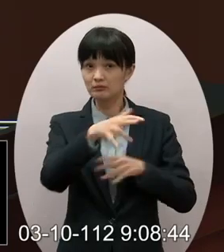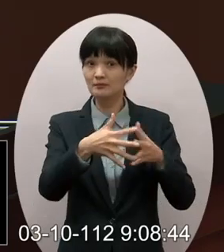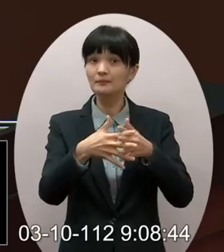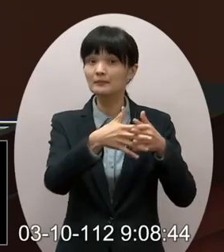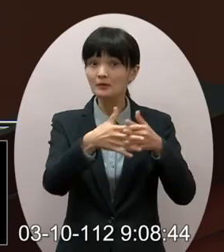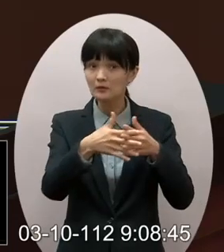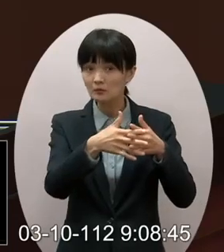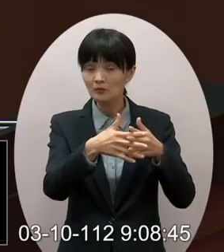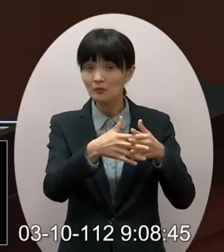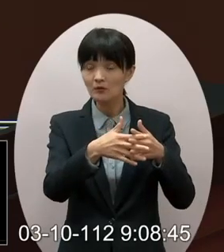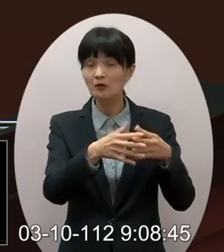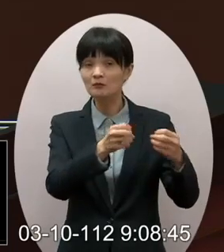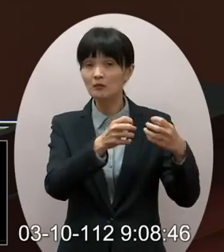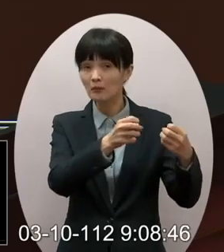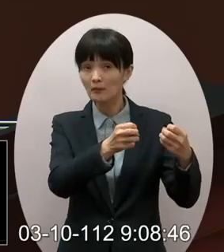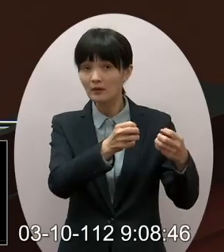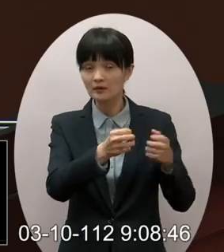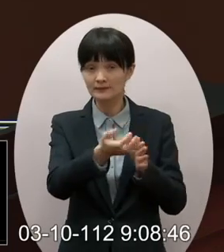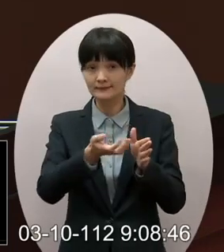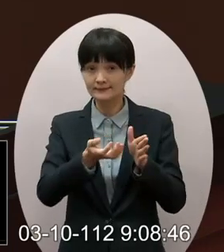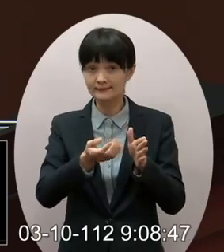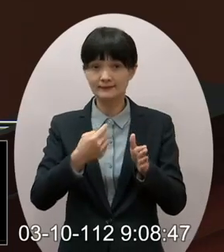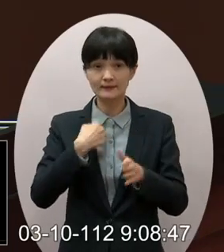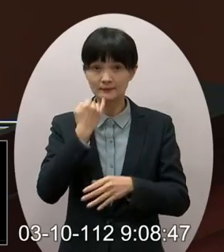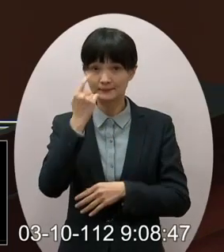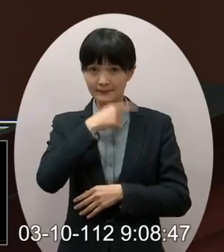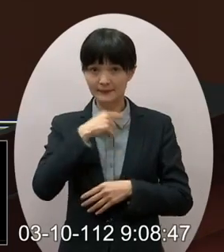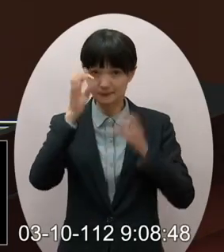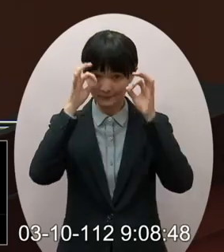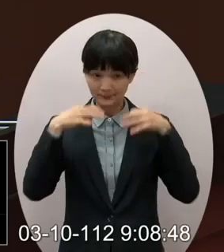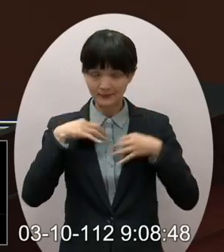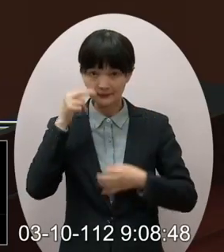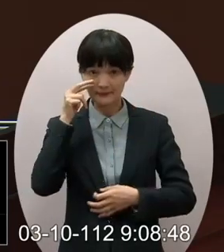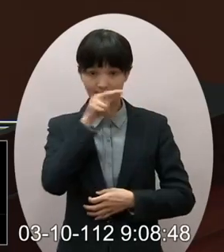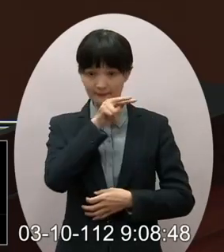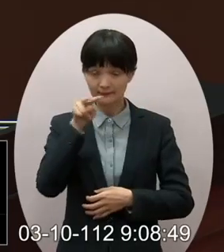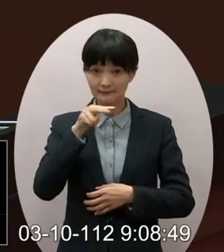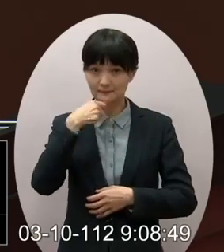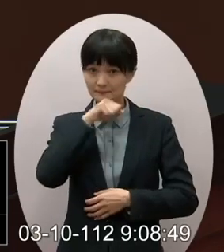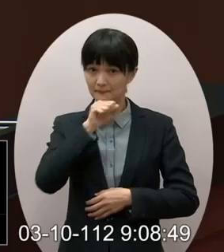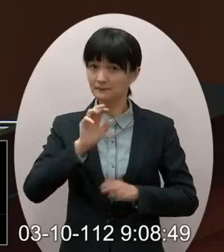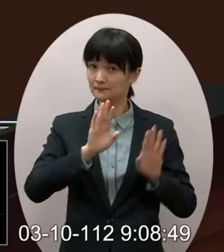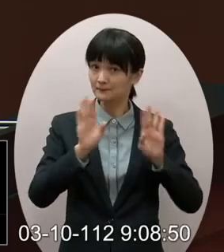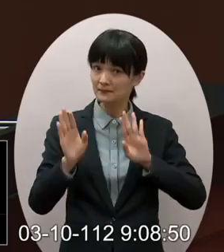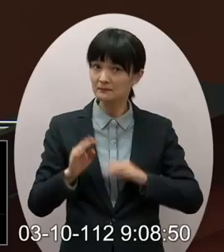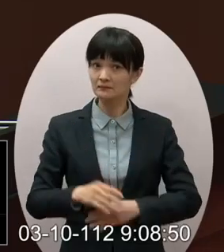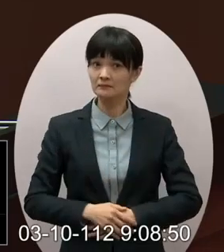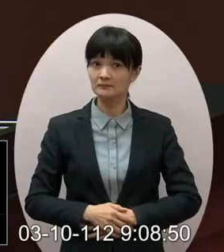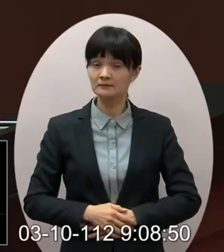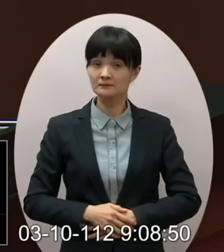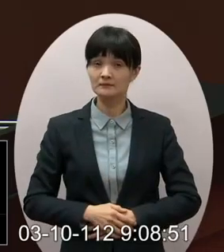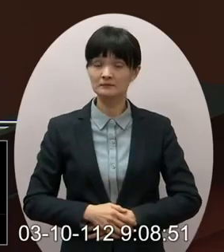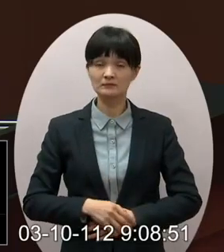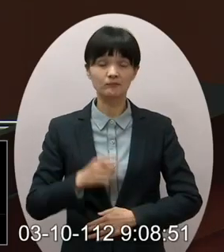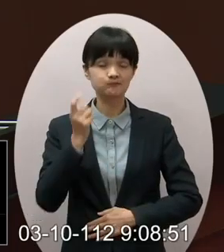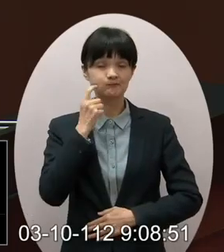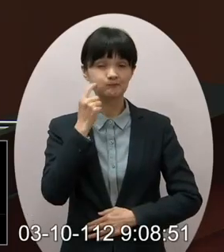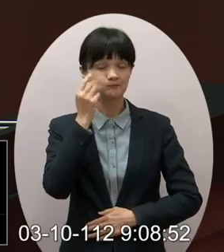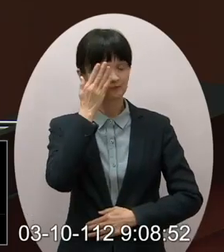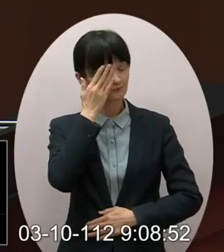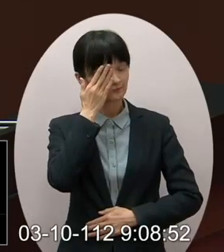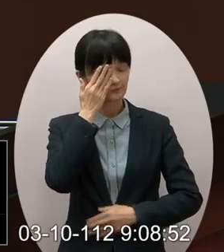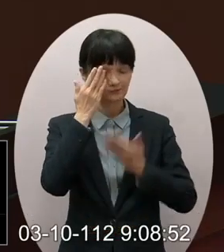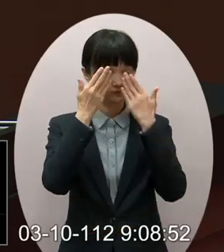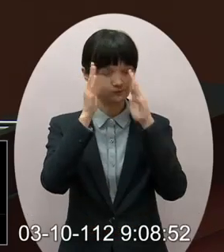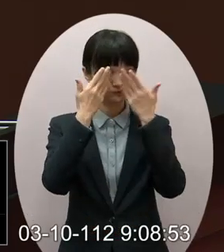的时候，是不是也可以看看现在台湾社会的一个状况，真的不要再当装睡的人叫不醒了，